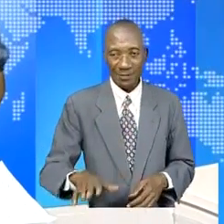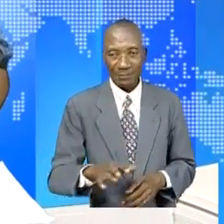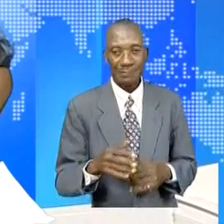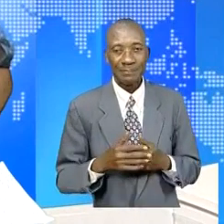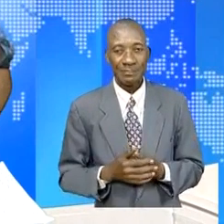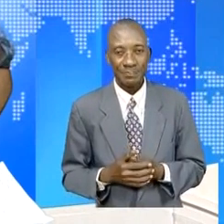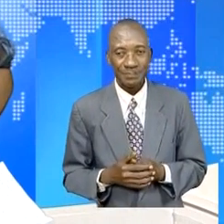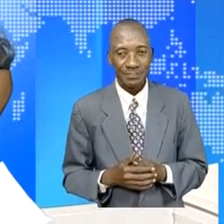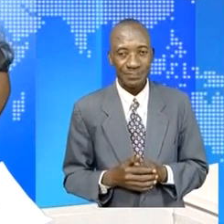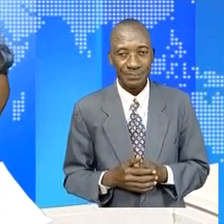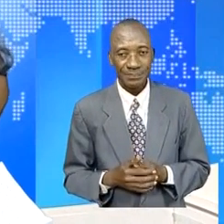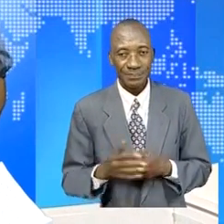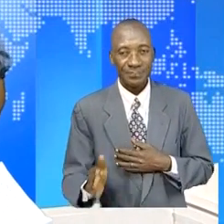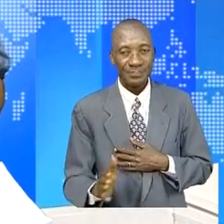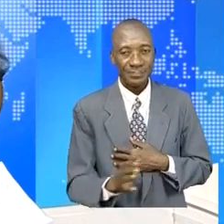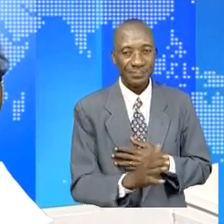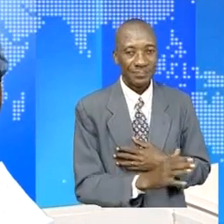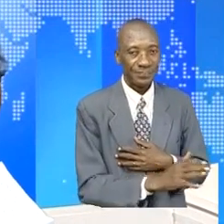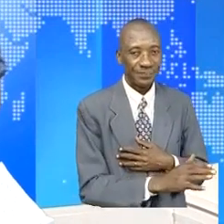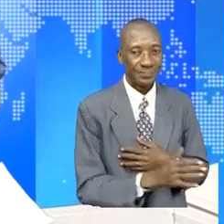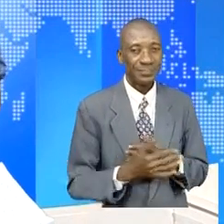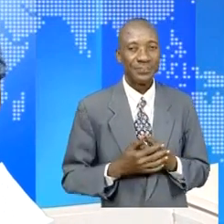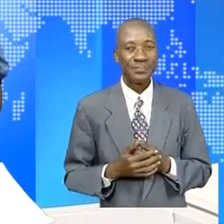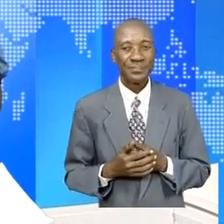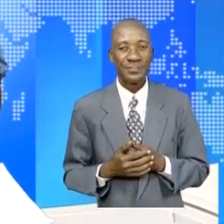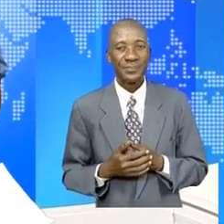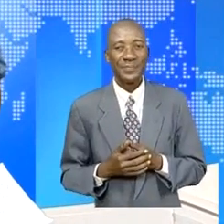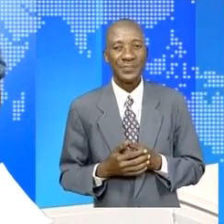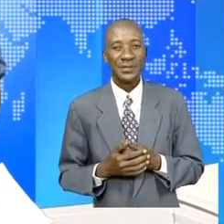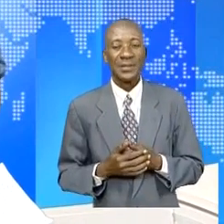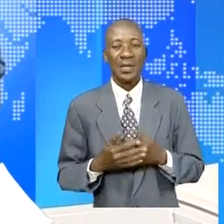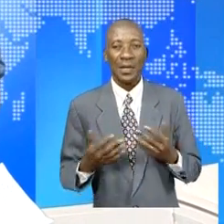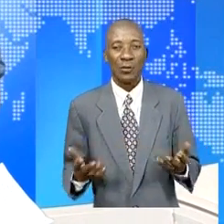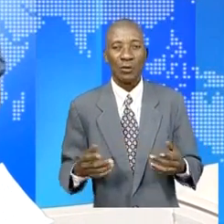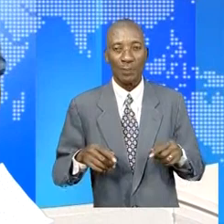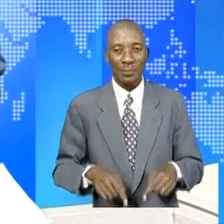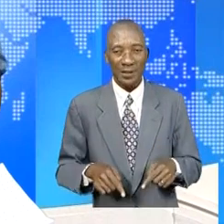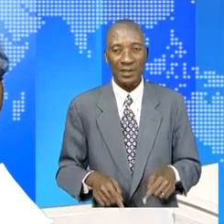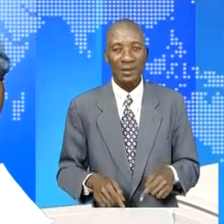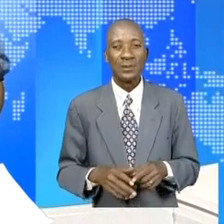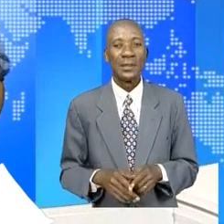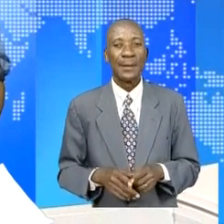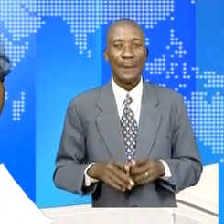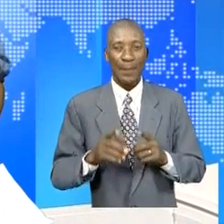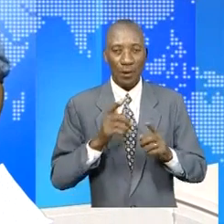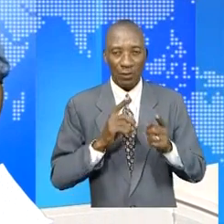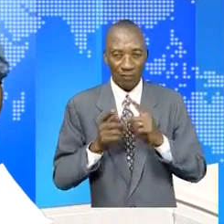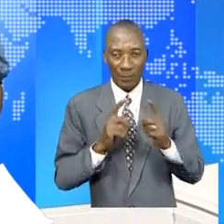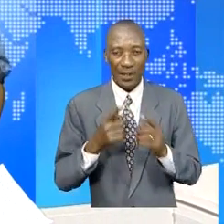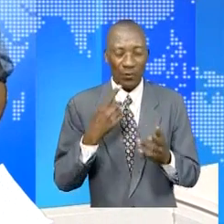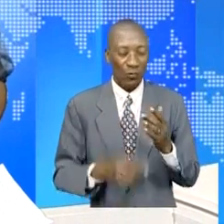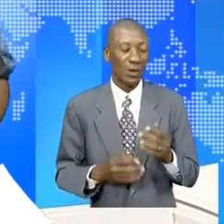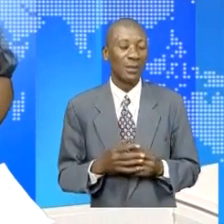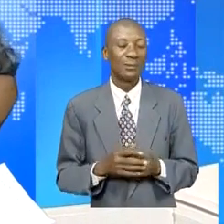On reste à Goma où notre envoyé spécial Oscar Mbalkaïj nous signale cette fois-là que l'électricité a été rétablie